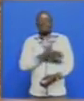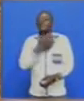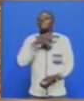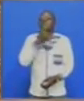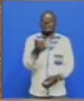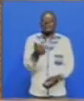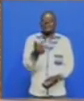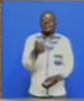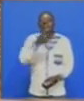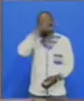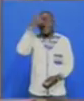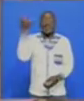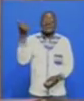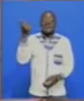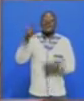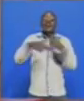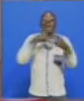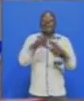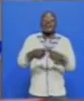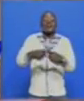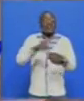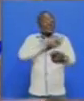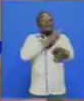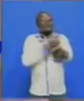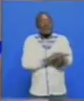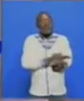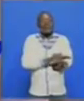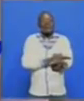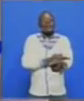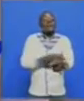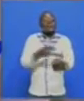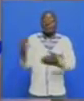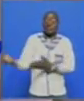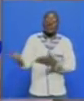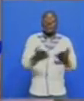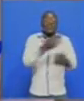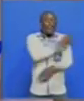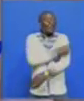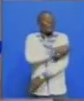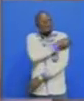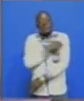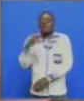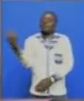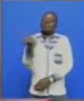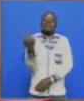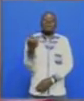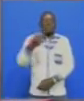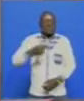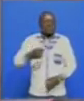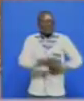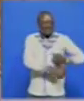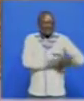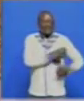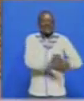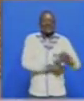Pourquoi? Parce que c'est quand tu es enceinte là-haut, tu amènes une grossesse là, à l'hôpital là, c'est toi seul qui souffre.